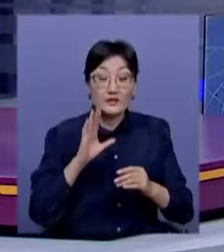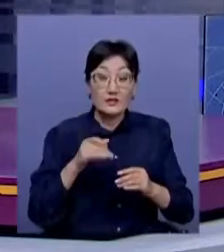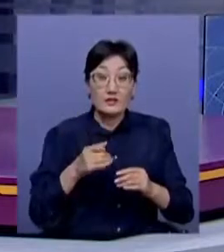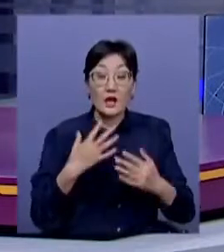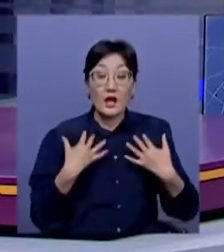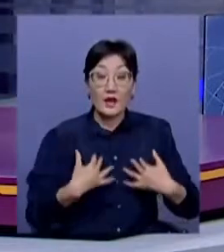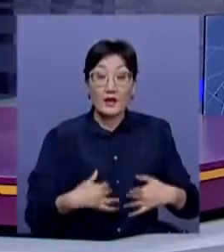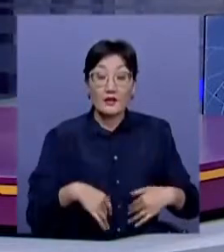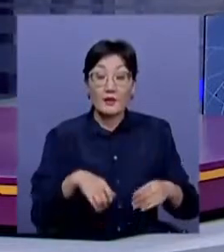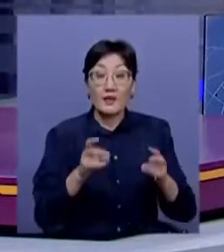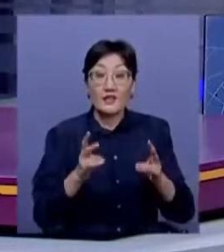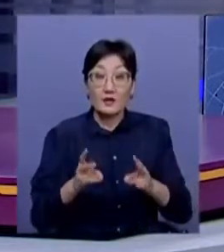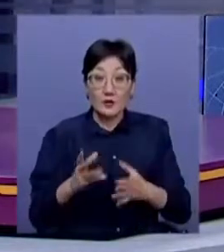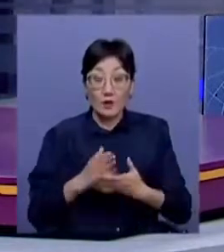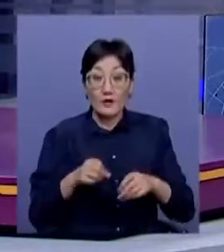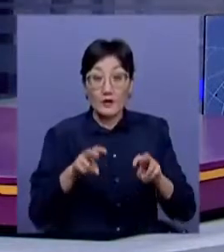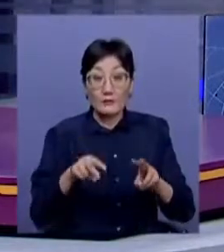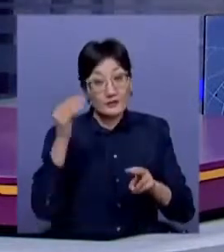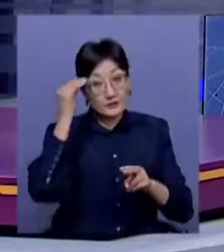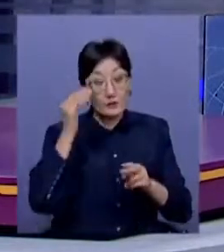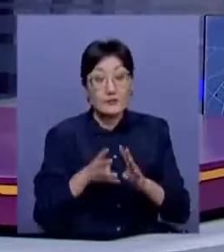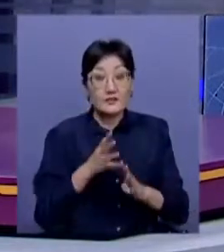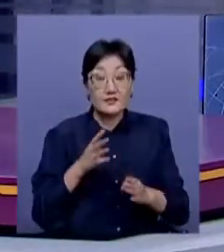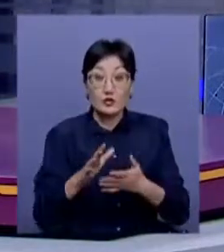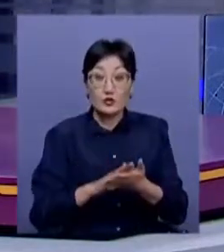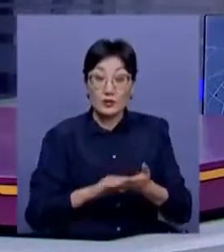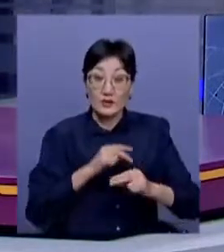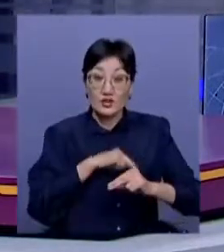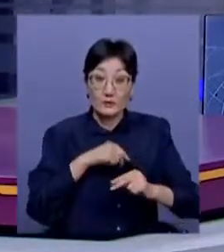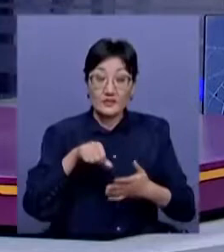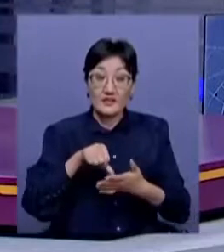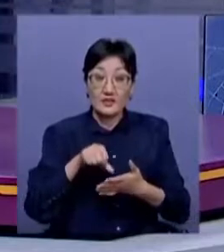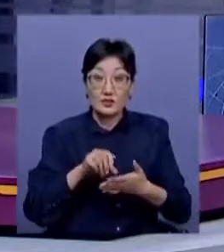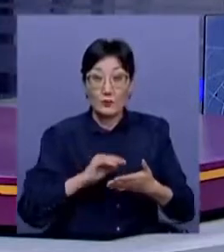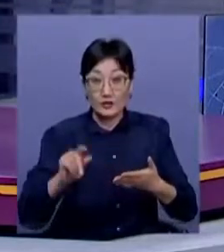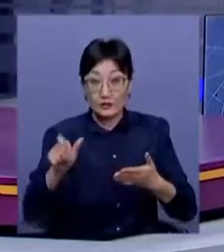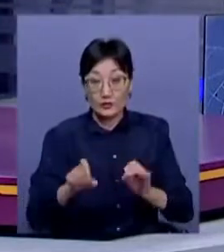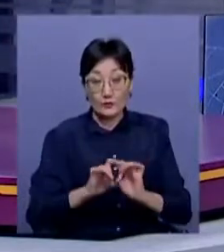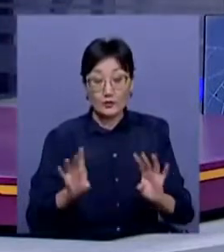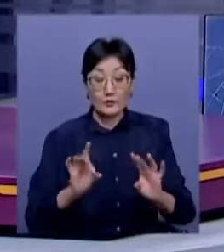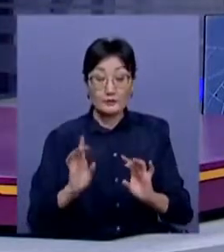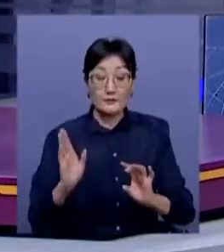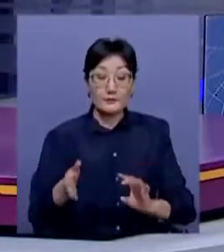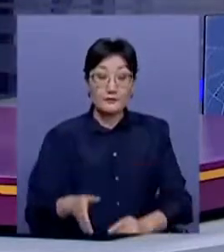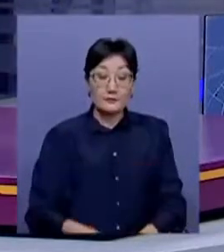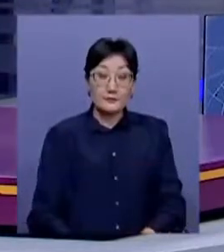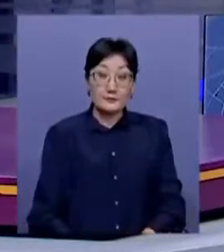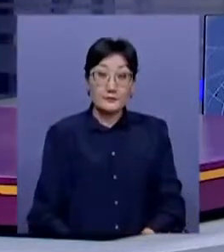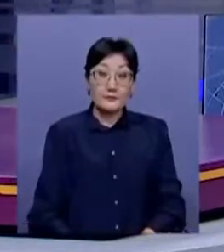адам ағзасына зияны бар ма? Мамандар пікірмен кезекті дезинфекция жұмыстарына қатысып қайтқан әріптесім Сымбат Ноғай